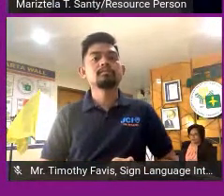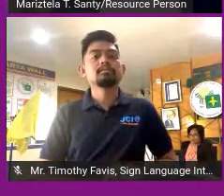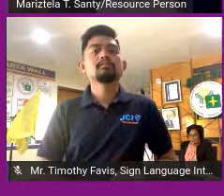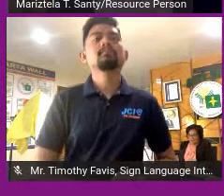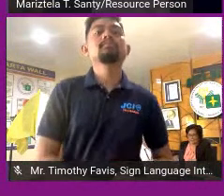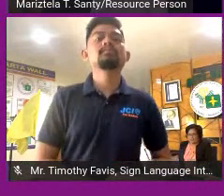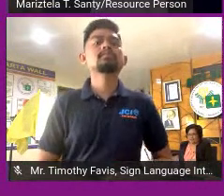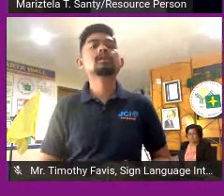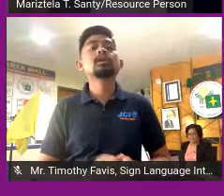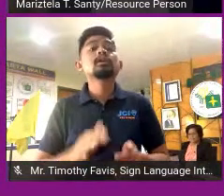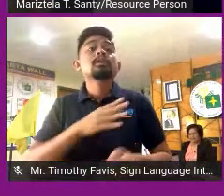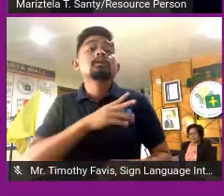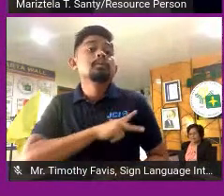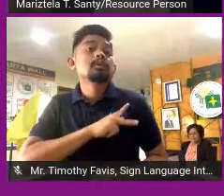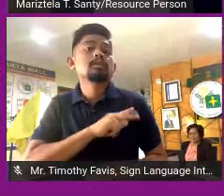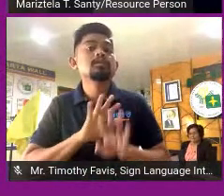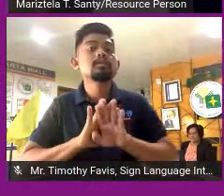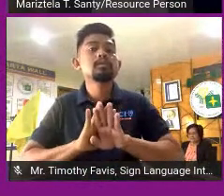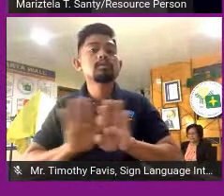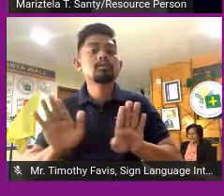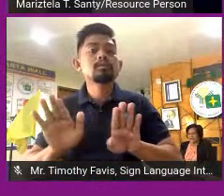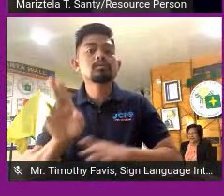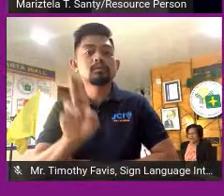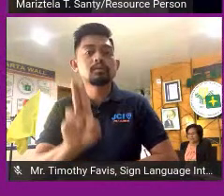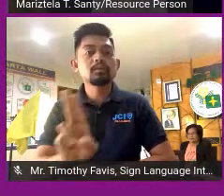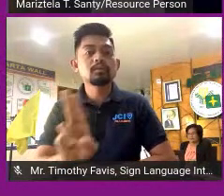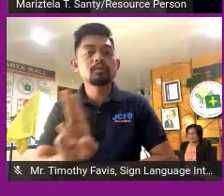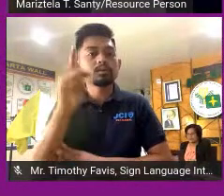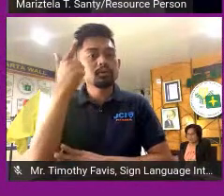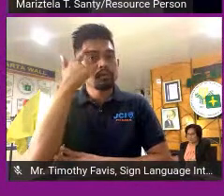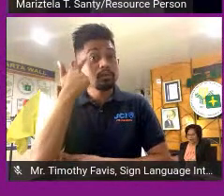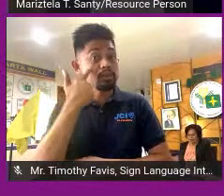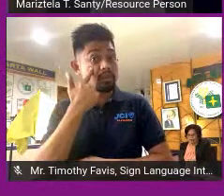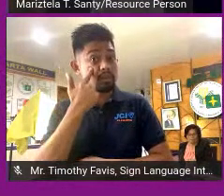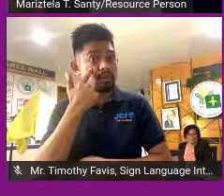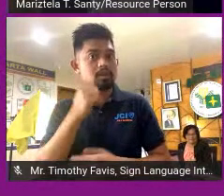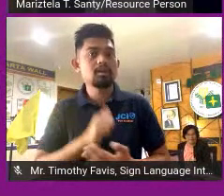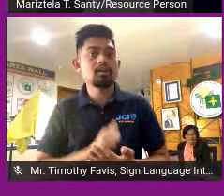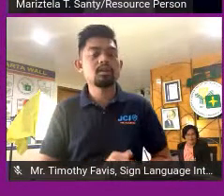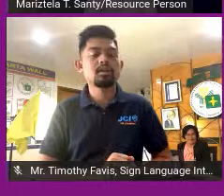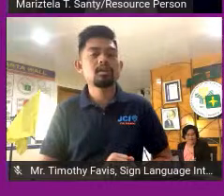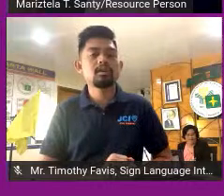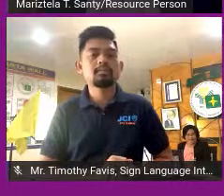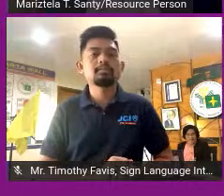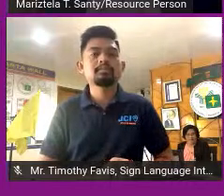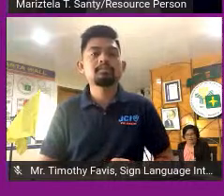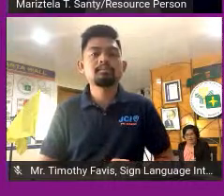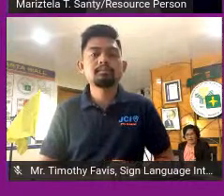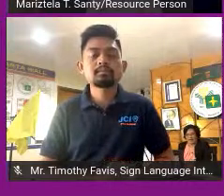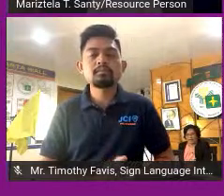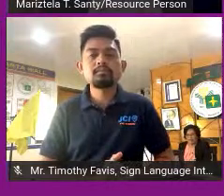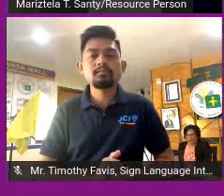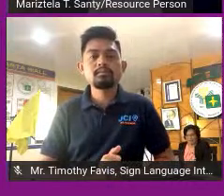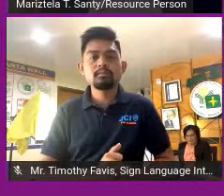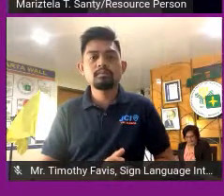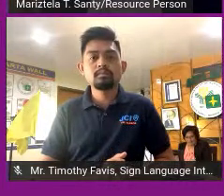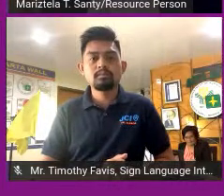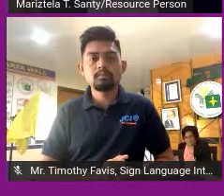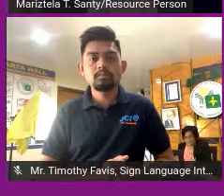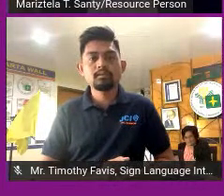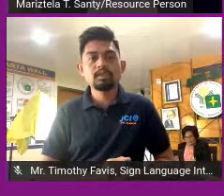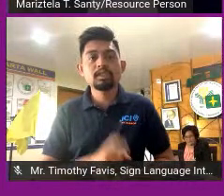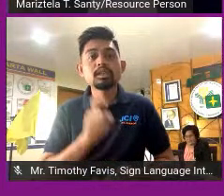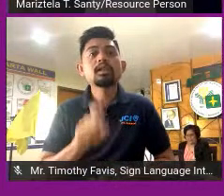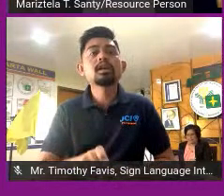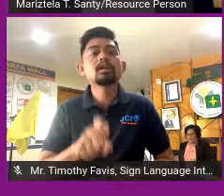po use gender. Kasi pag sinabi nating gender, it is masculine or feminine. Ang kailangan po ay